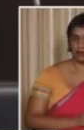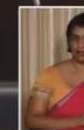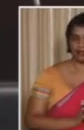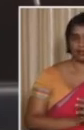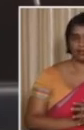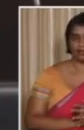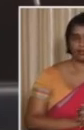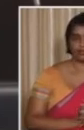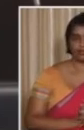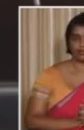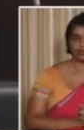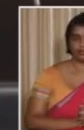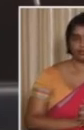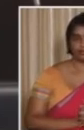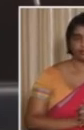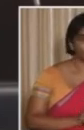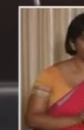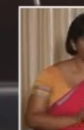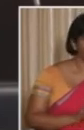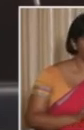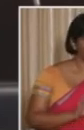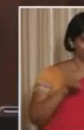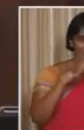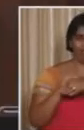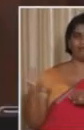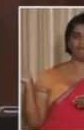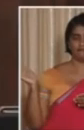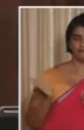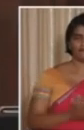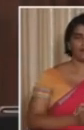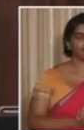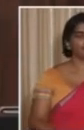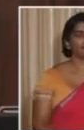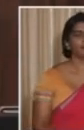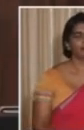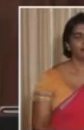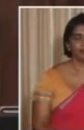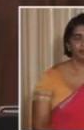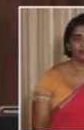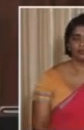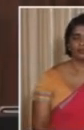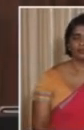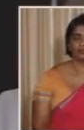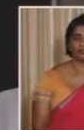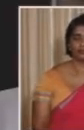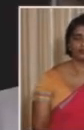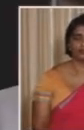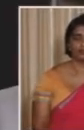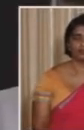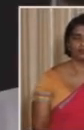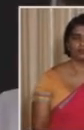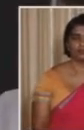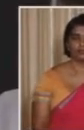නැහැ ඔය පැත්තේ හතරක් දෙවෙනි වාඩිලා ඉන්න honorable mind anandanath kamage kiriyala mantrituma obathuma